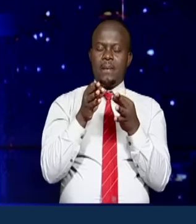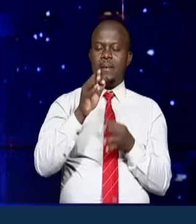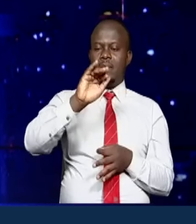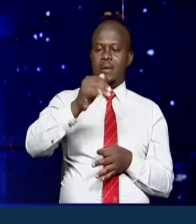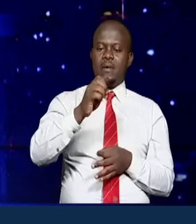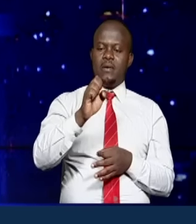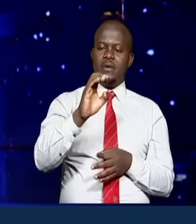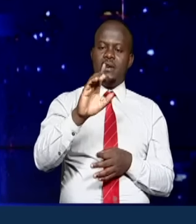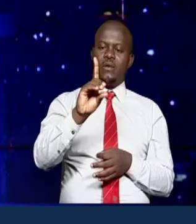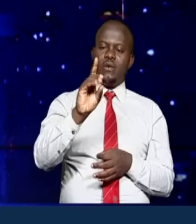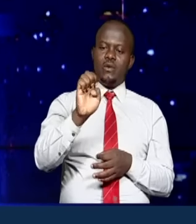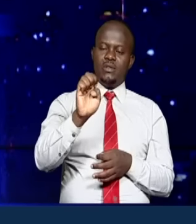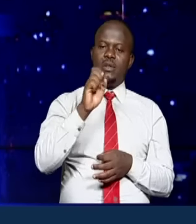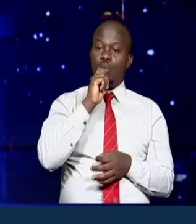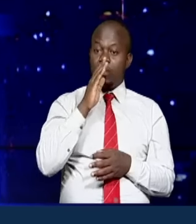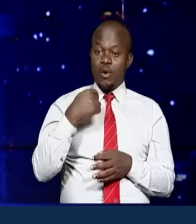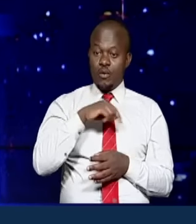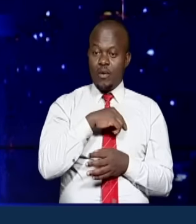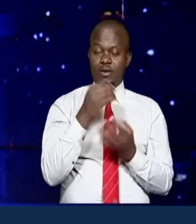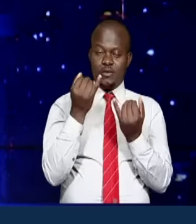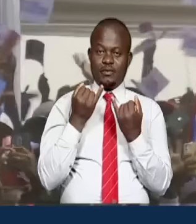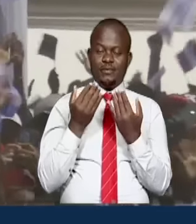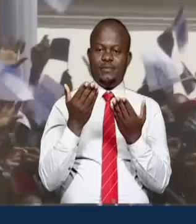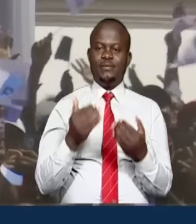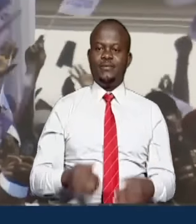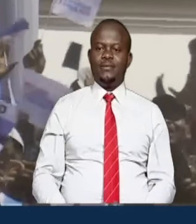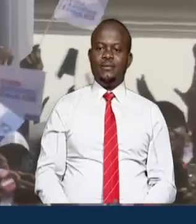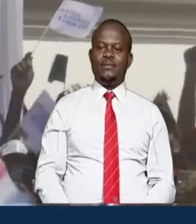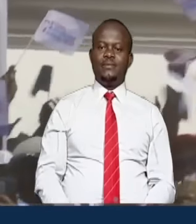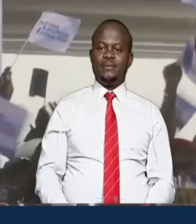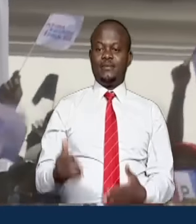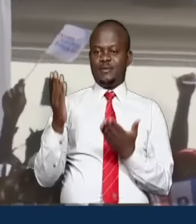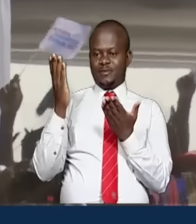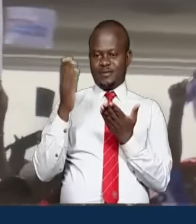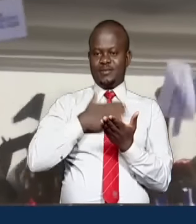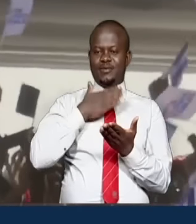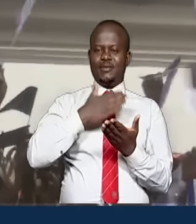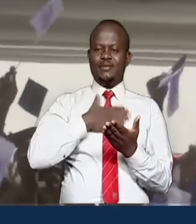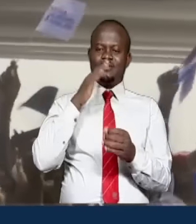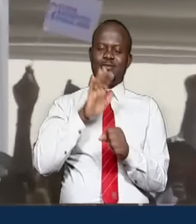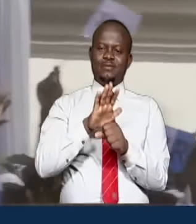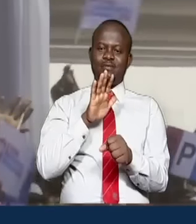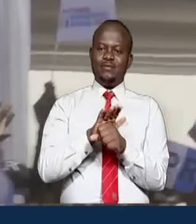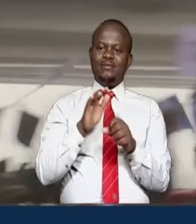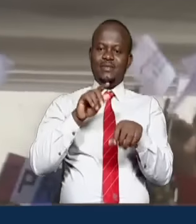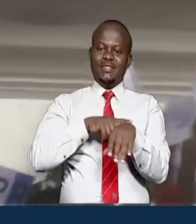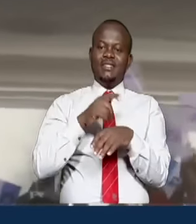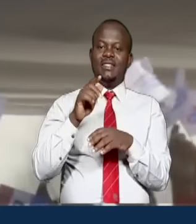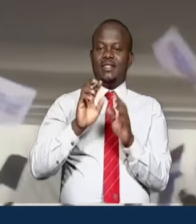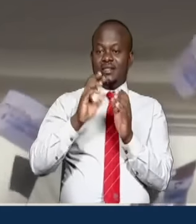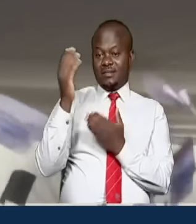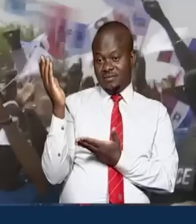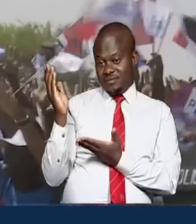Eugene Ndayisaba bari bariyo reka batubwire ibindi Yari ibyishimo na morale byo kugaya urwo hejuru ubwo umukandida wa FPR